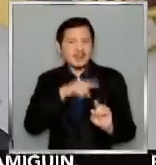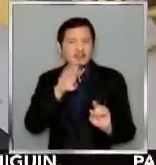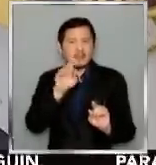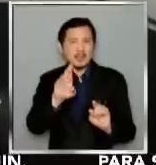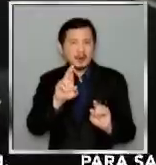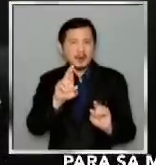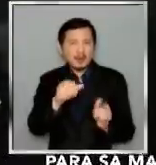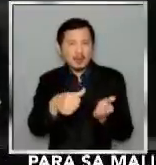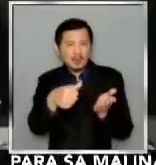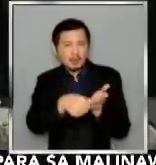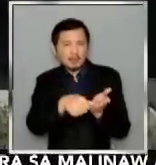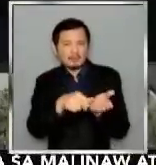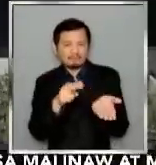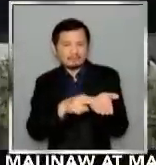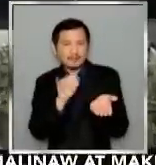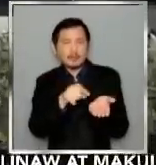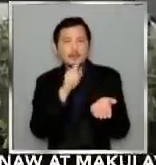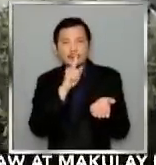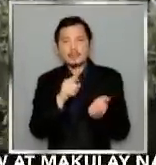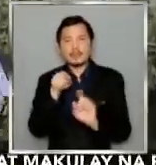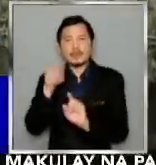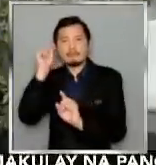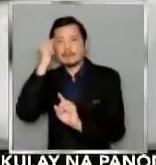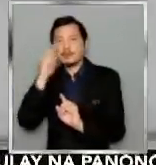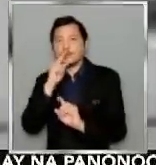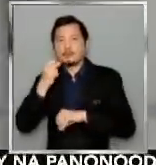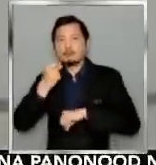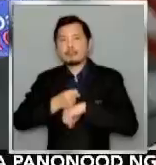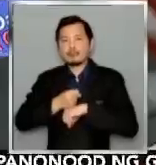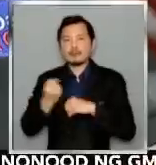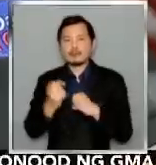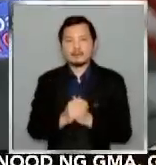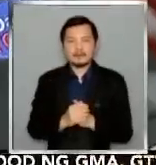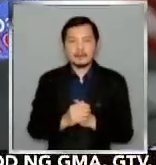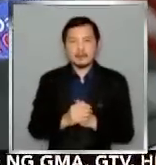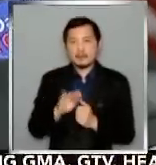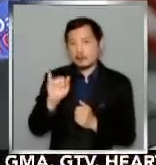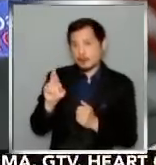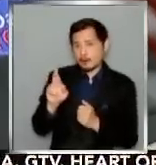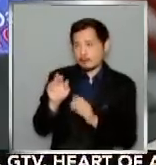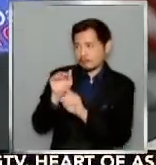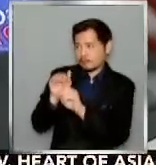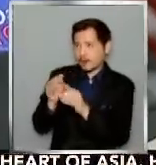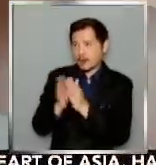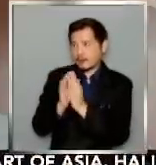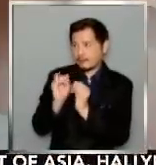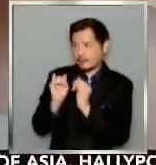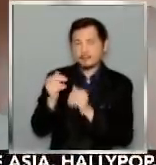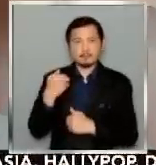gobyerno. Sinusubukan pang makuha ang reaksyon ng Bureau of Internal Revenue. John Consulta,